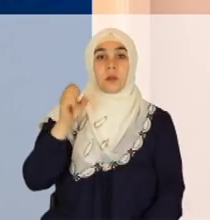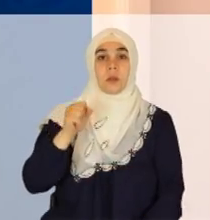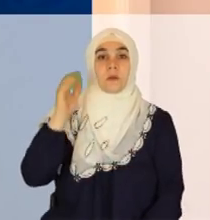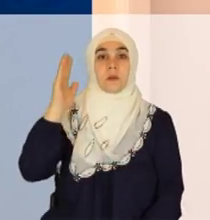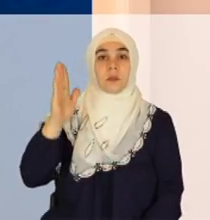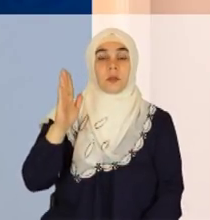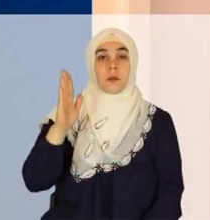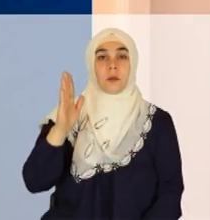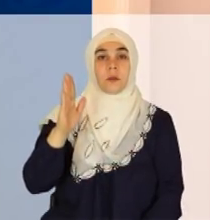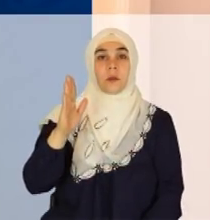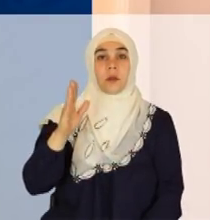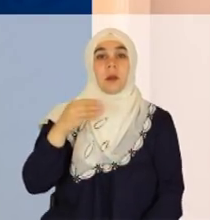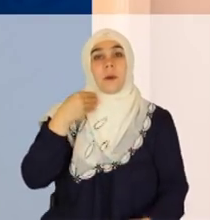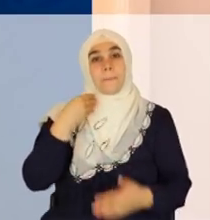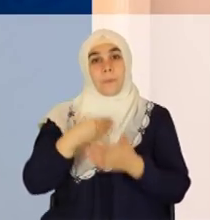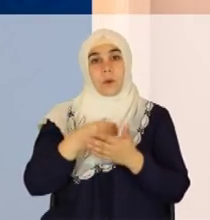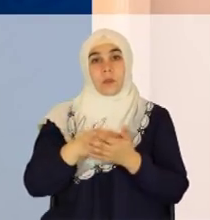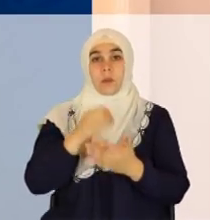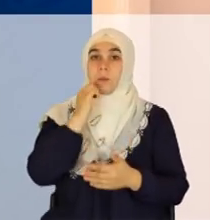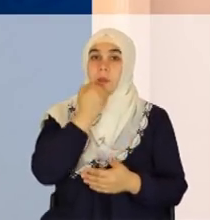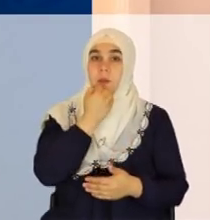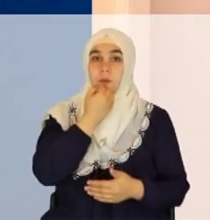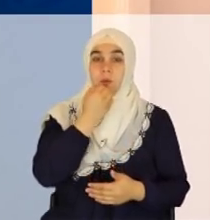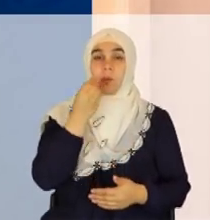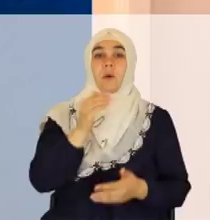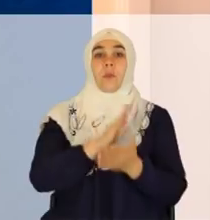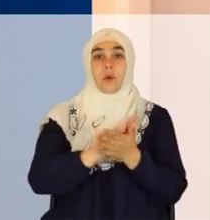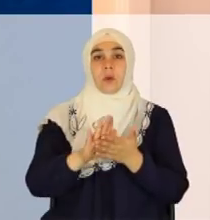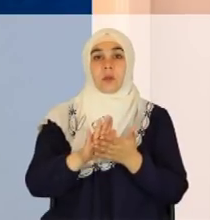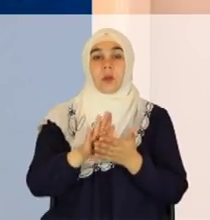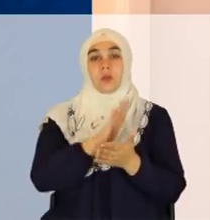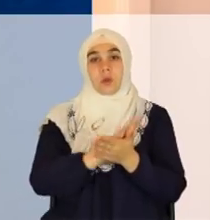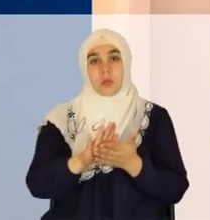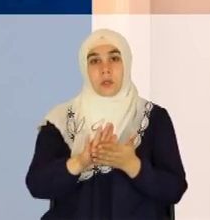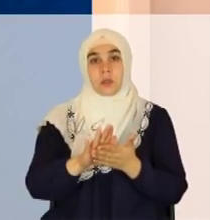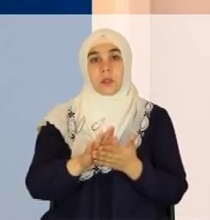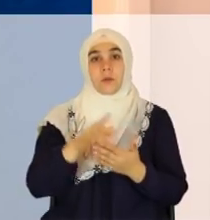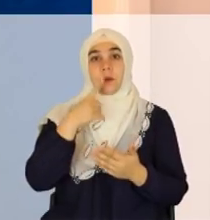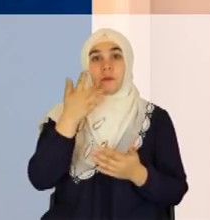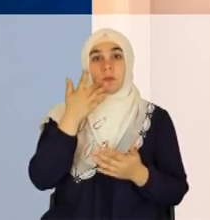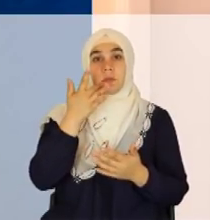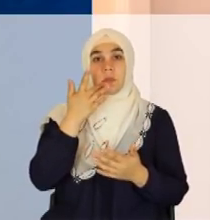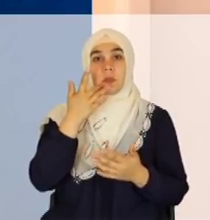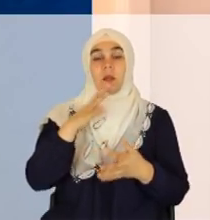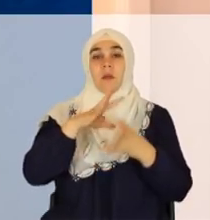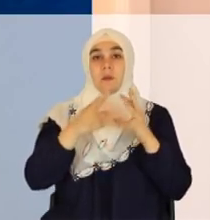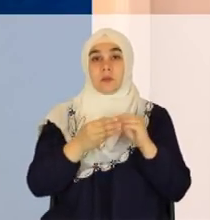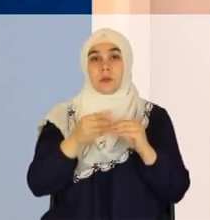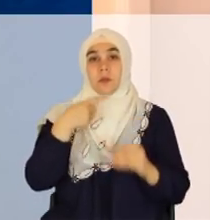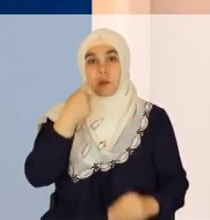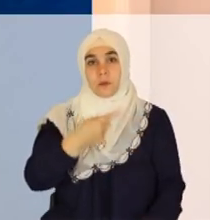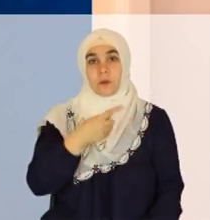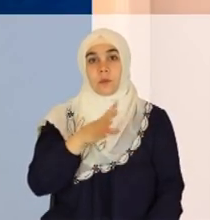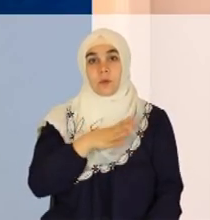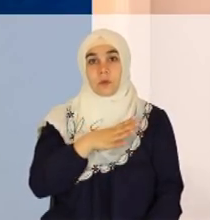vesselam maddi paklik. Biz de fazal ilgi revayatı işleyimiz. Şunu hem